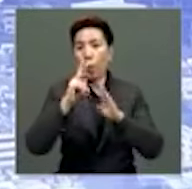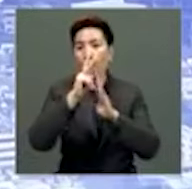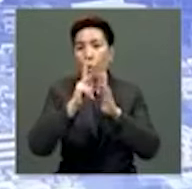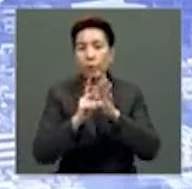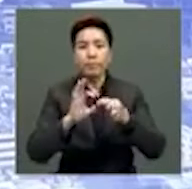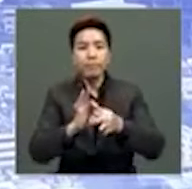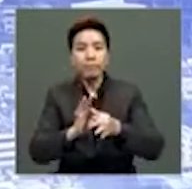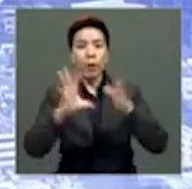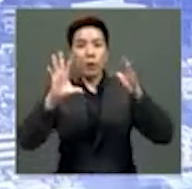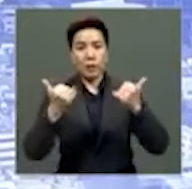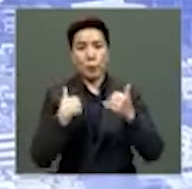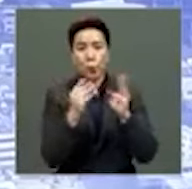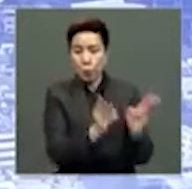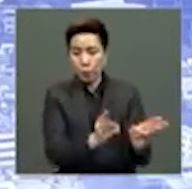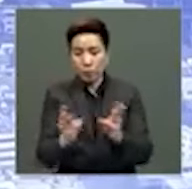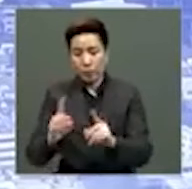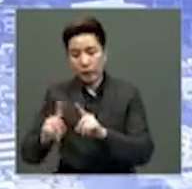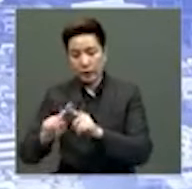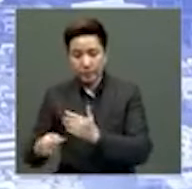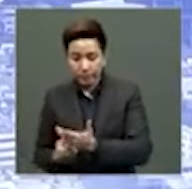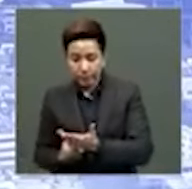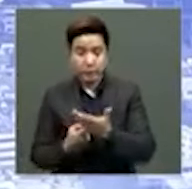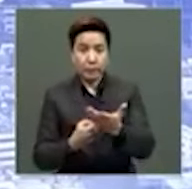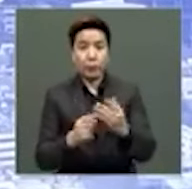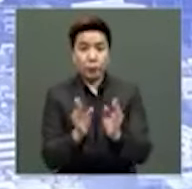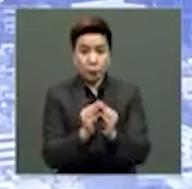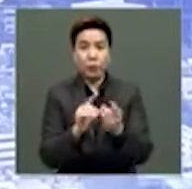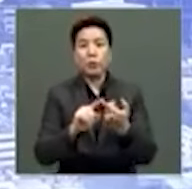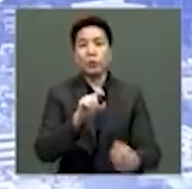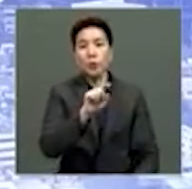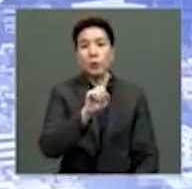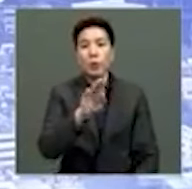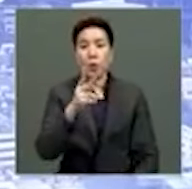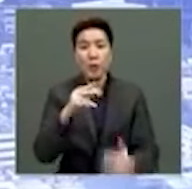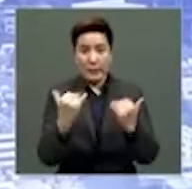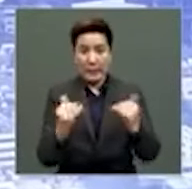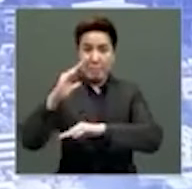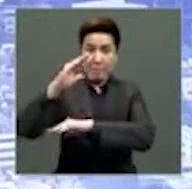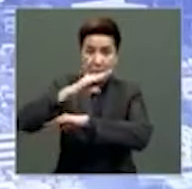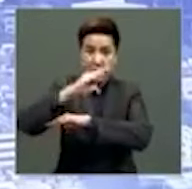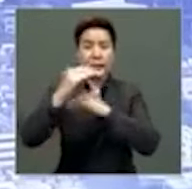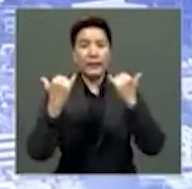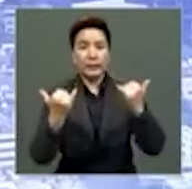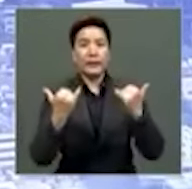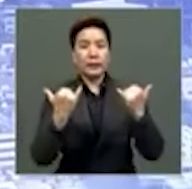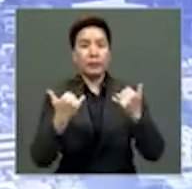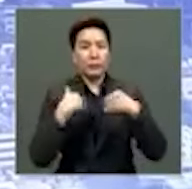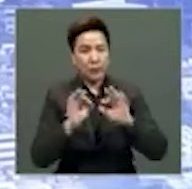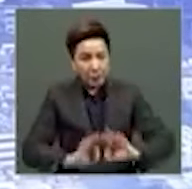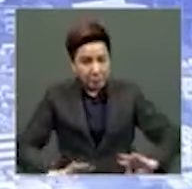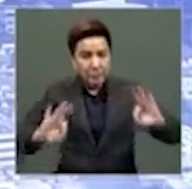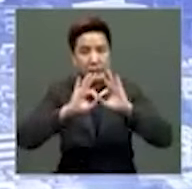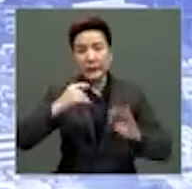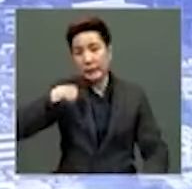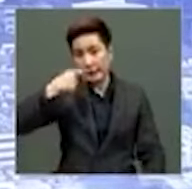จะมีการนำเสนอมาตรการต่างๆนะคะเพื่อเข้าสู่ที่ประชุมสบคชุดใหญ่ในบ่ายวันนี้นะคะดังนั้นวันนี้มีความสำคัญจริ